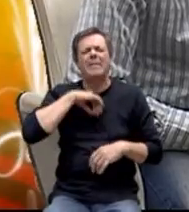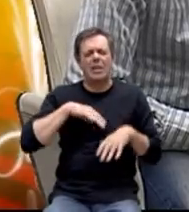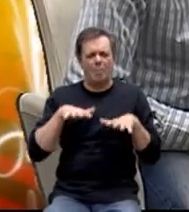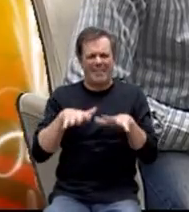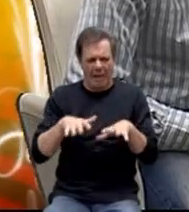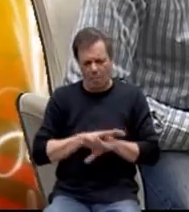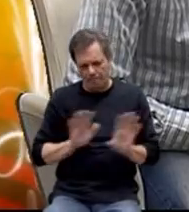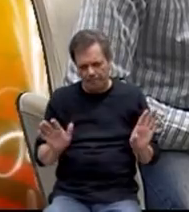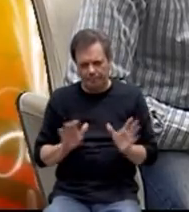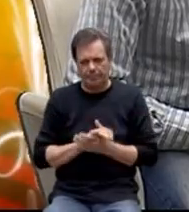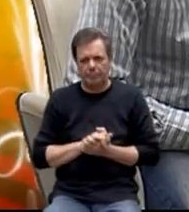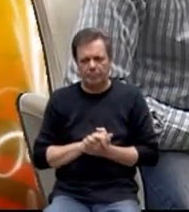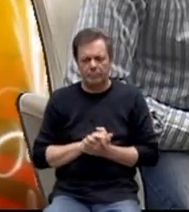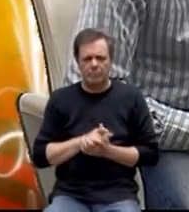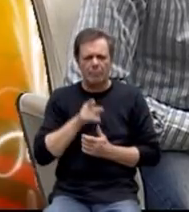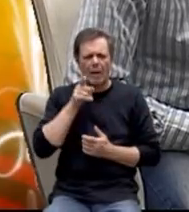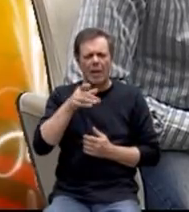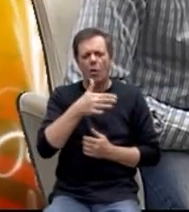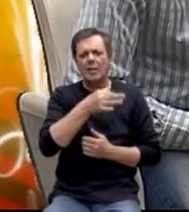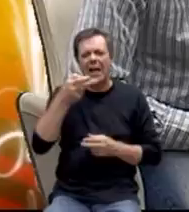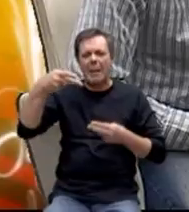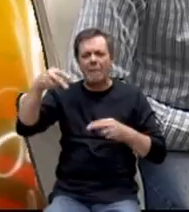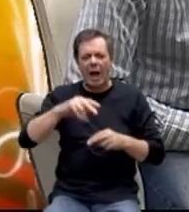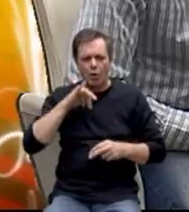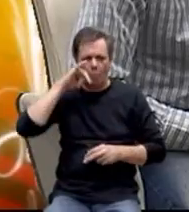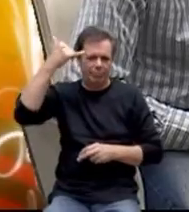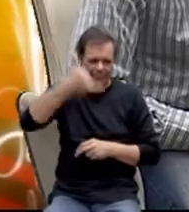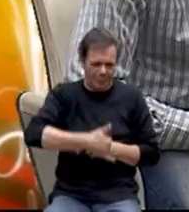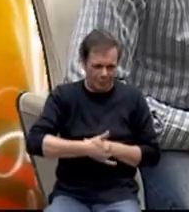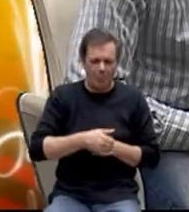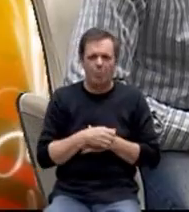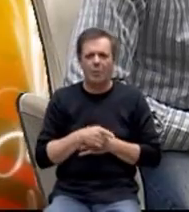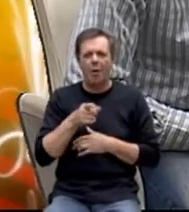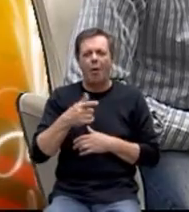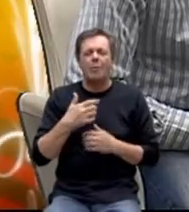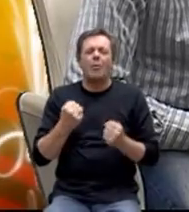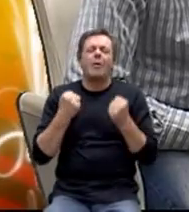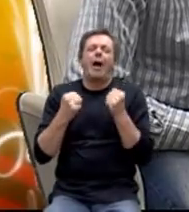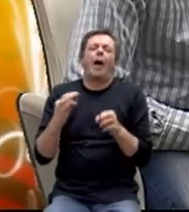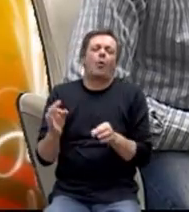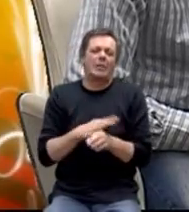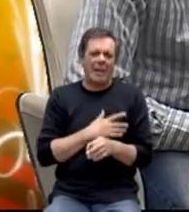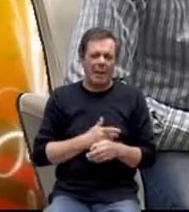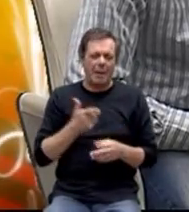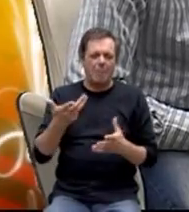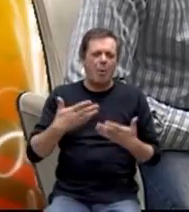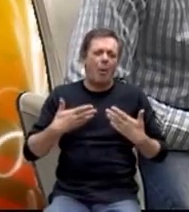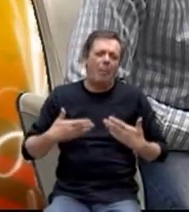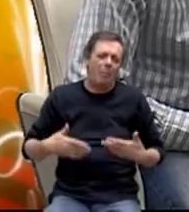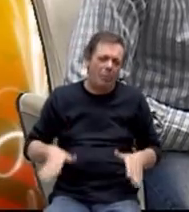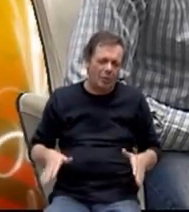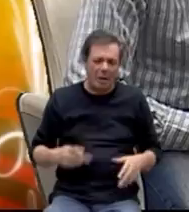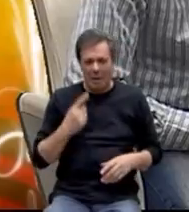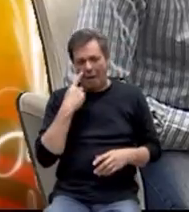stresom. I on se taj dan vratio sa puta. On je bio toliko sretan, on je bio toliko opušten. Baš